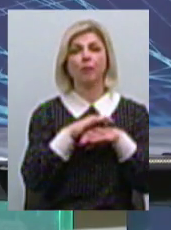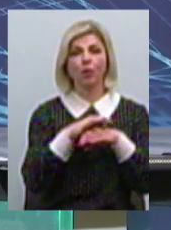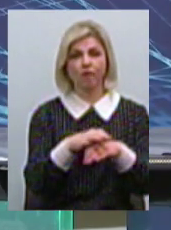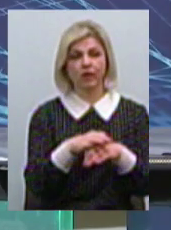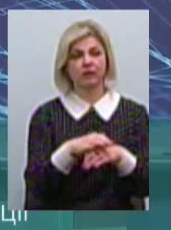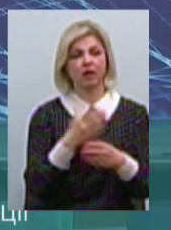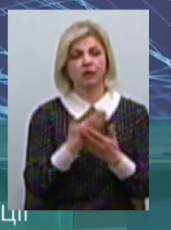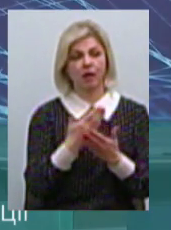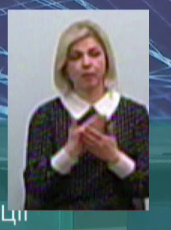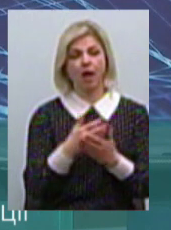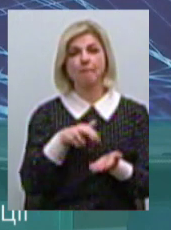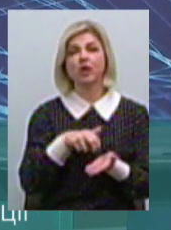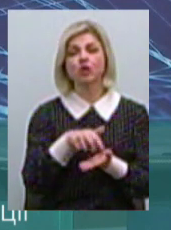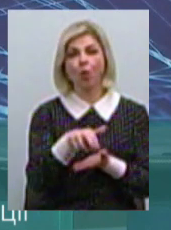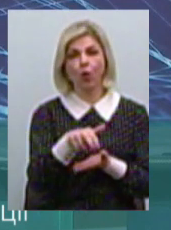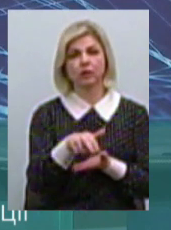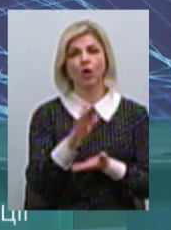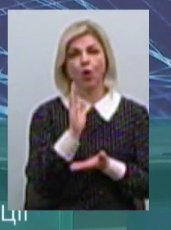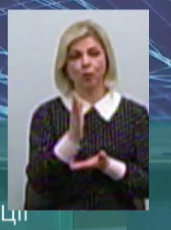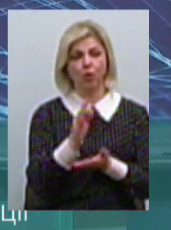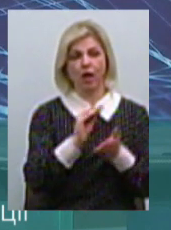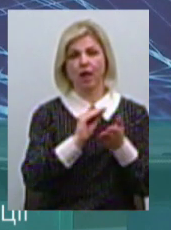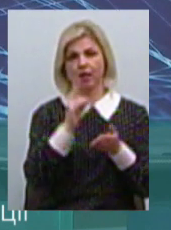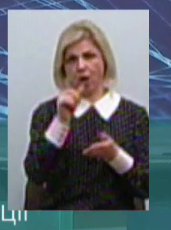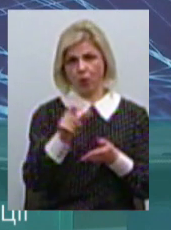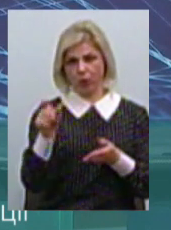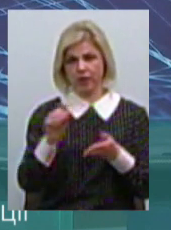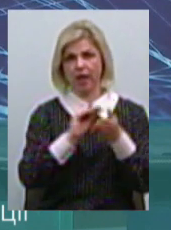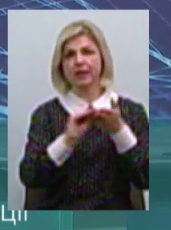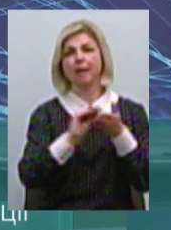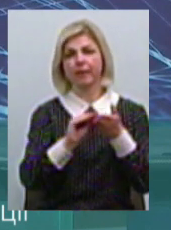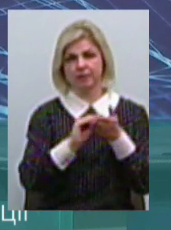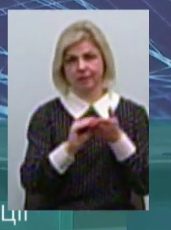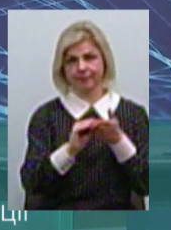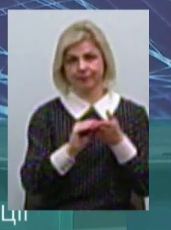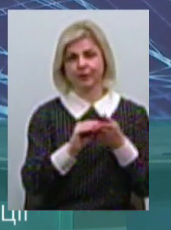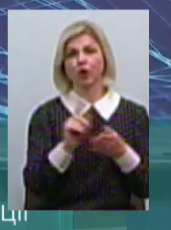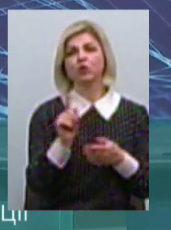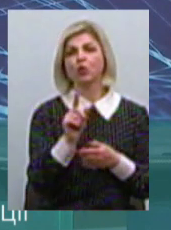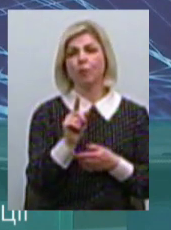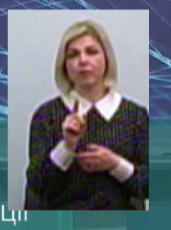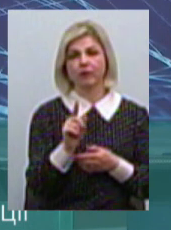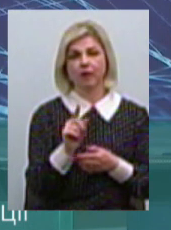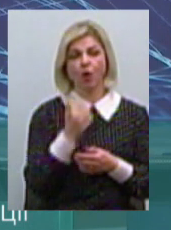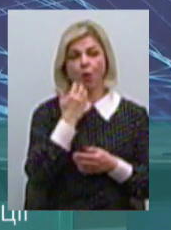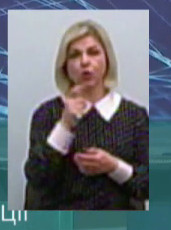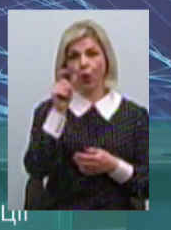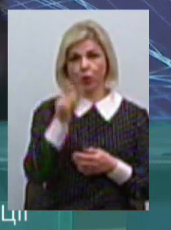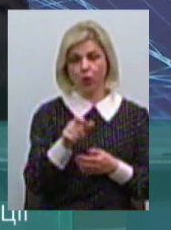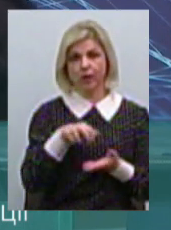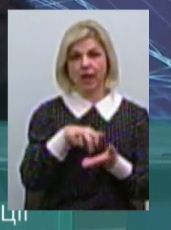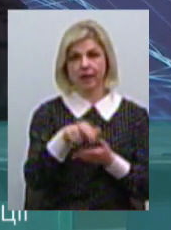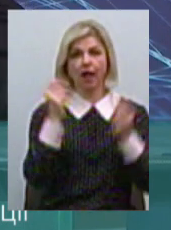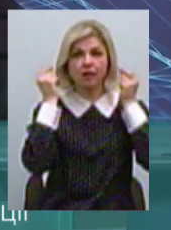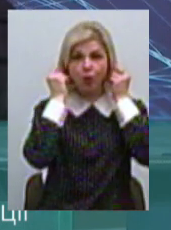наприклад, на пішоходах будуть певні надписи, зроблені патрульною поліцією, для того, щоб коли людина йде в наушниках,